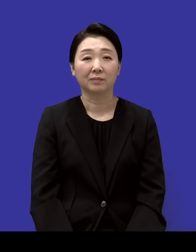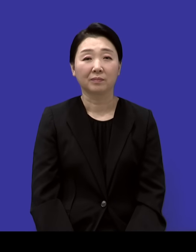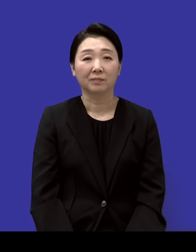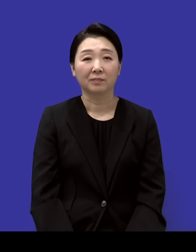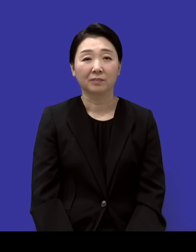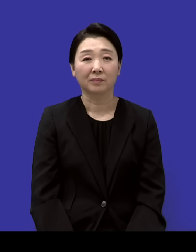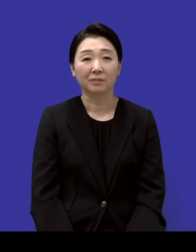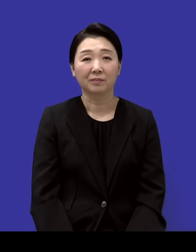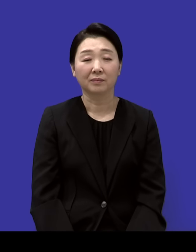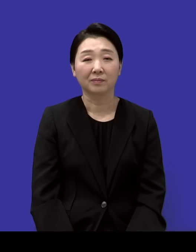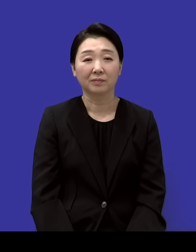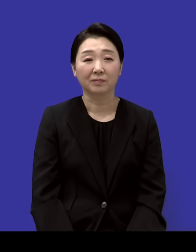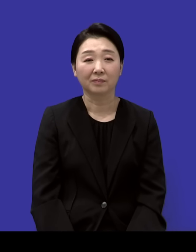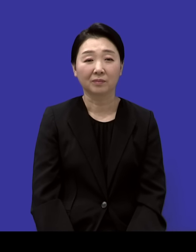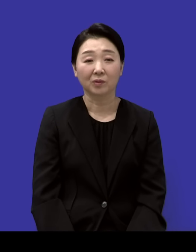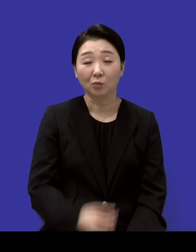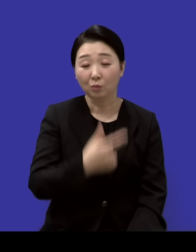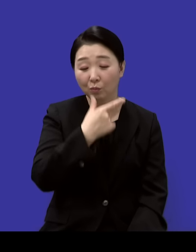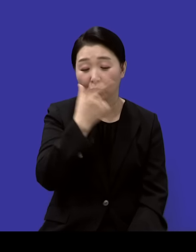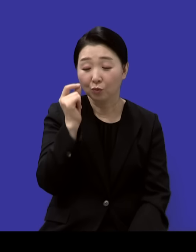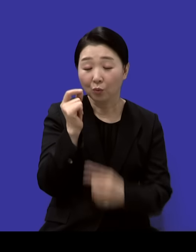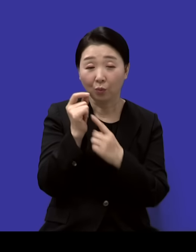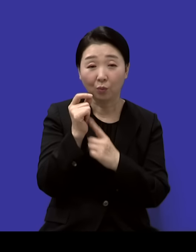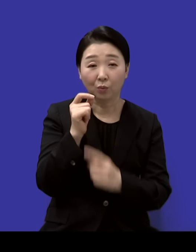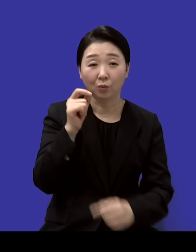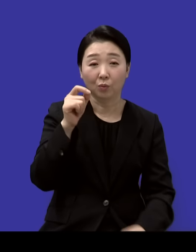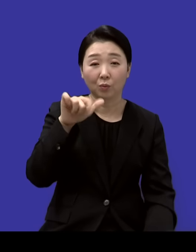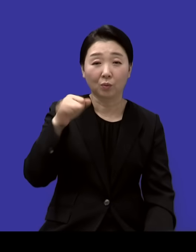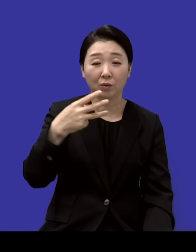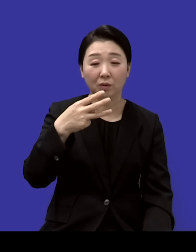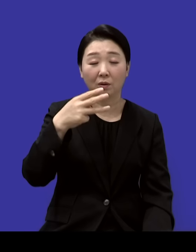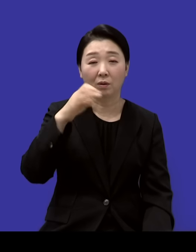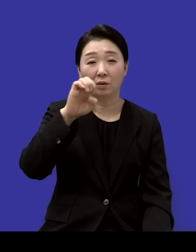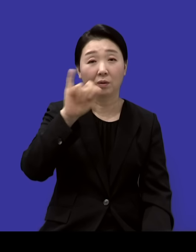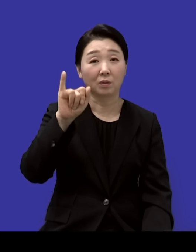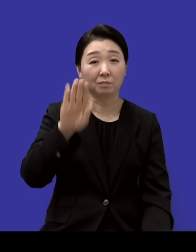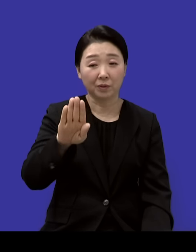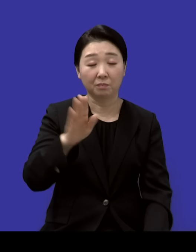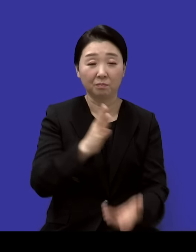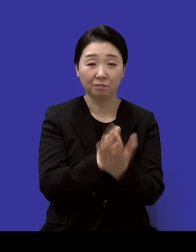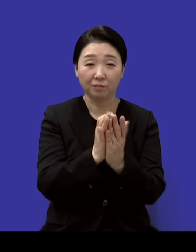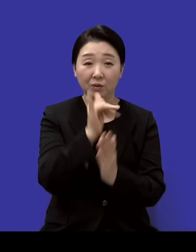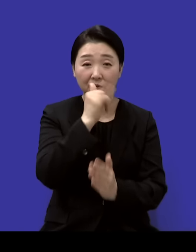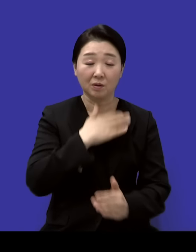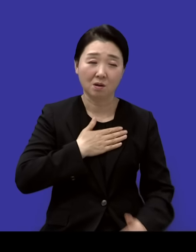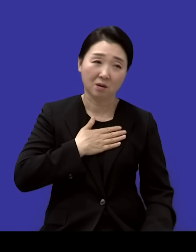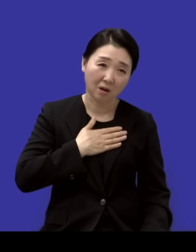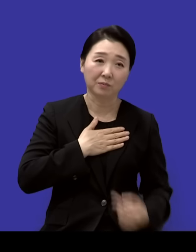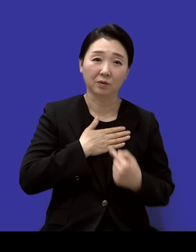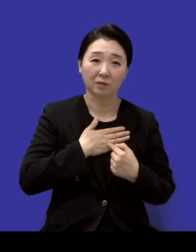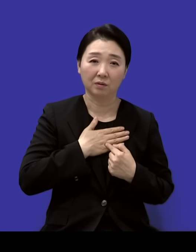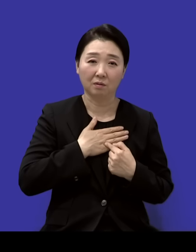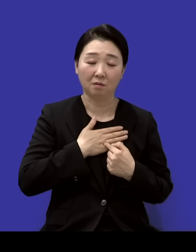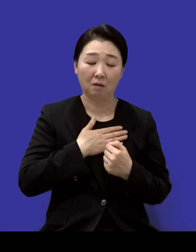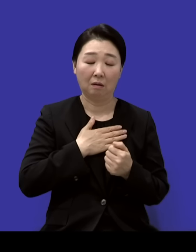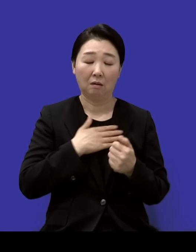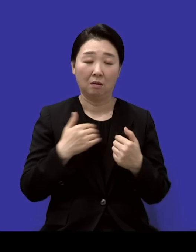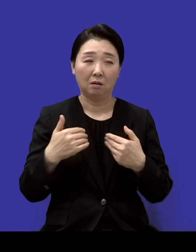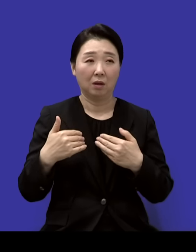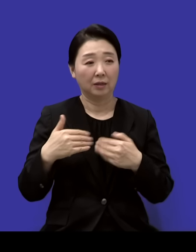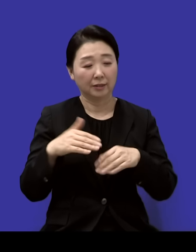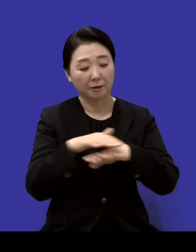특히 그 결핍이라는 게 되게 여러 가지가 있지만 감정의 수용, 정서의 수용과 스킨십이 되게